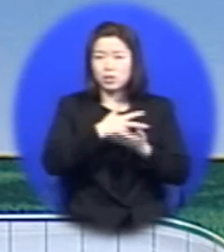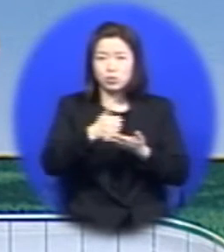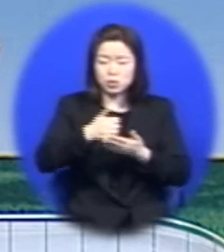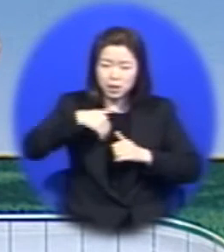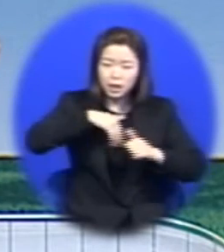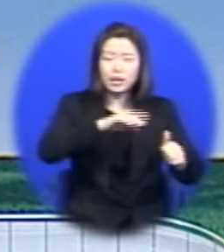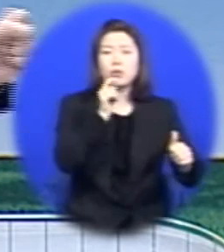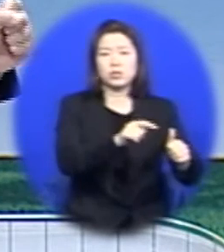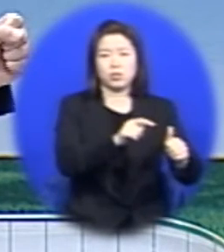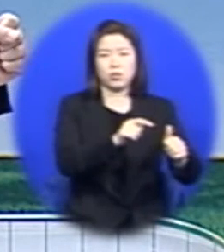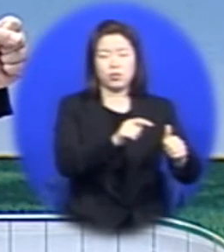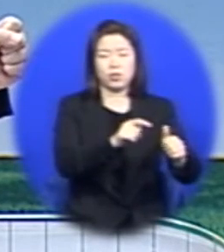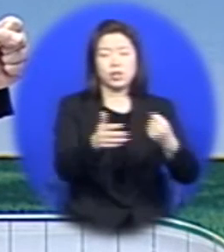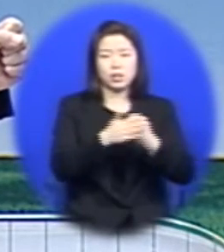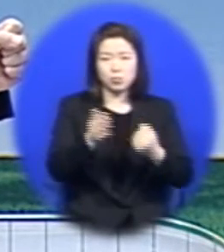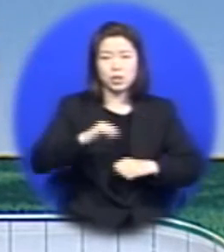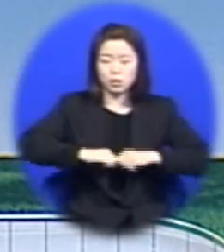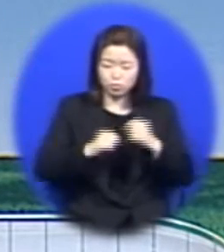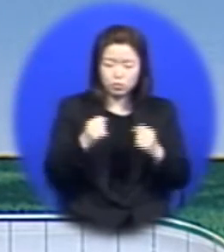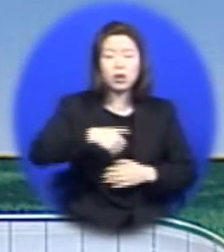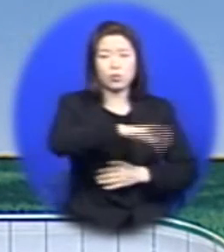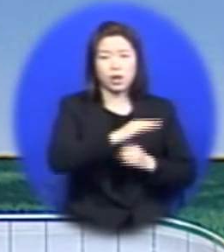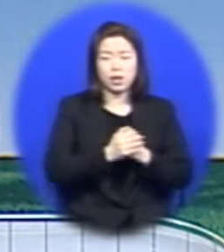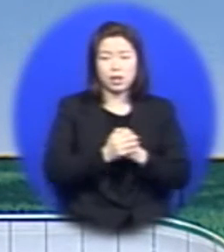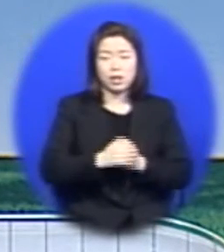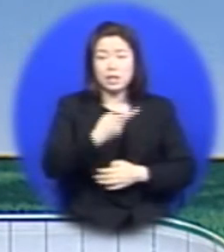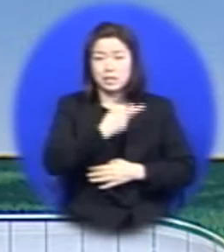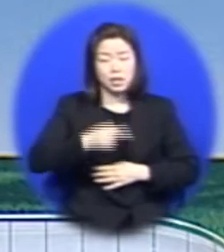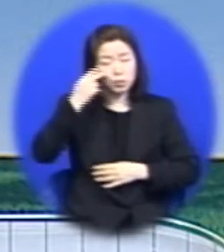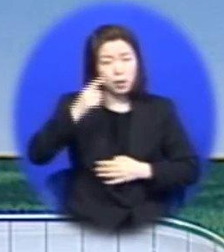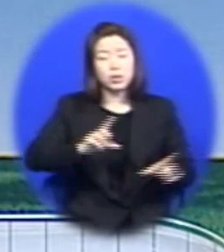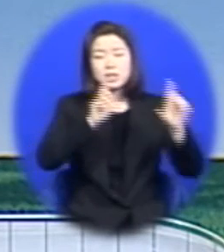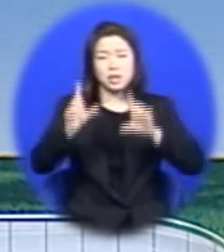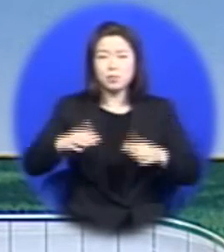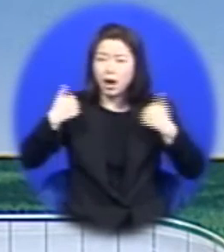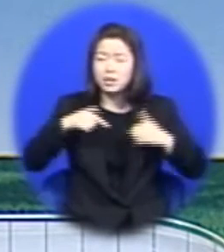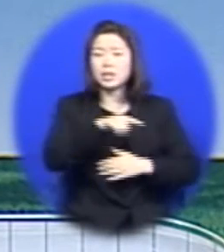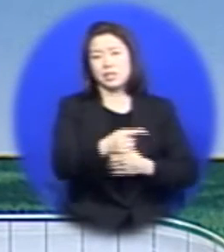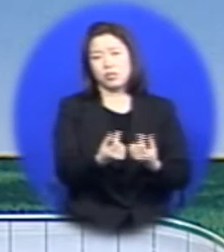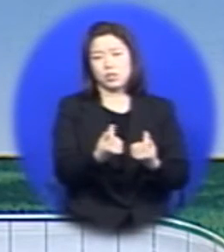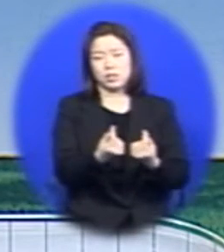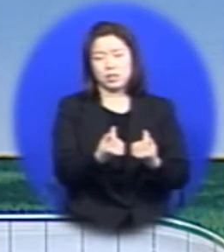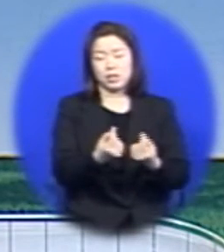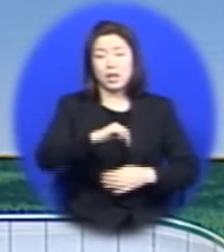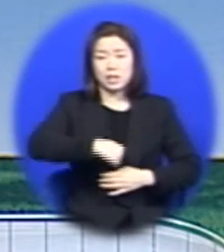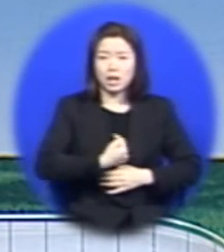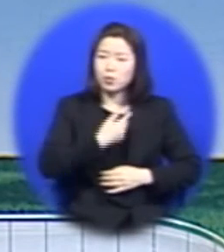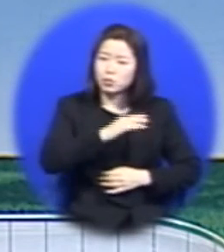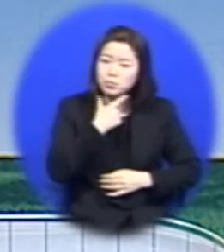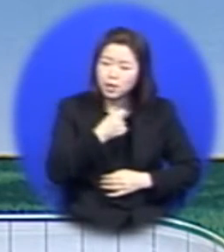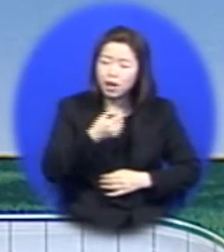하시니까 가게 된 거죠. 사도 바울의 삶은 항상 이랬습니다. 자기가 가고 싶다, 가기